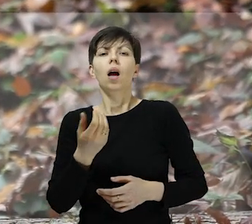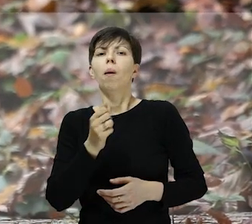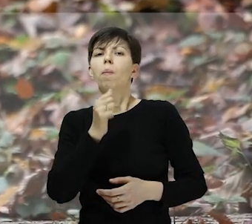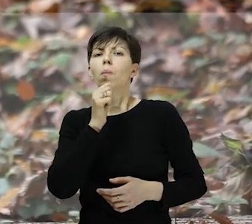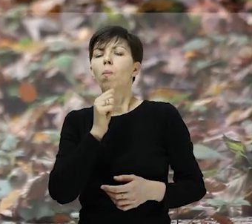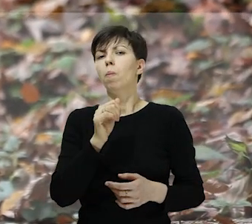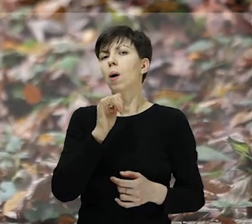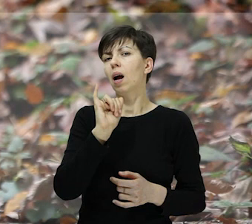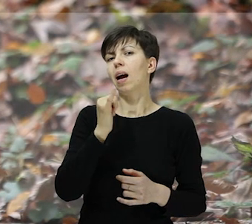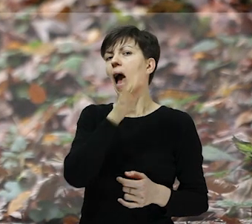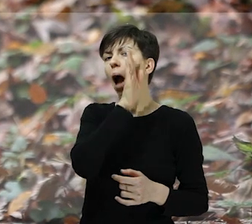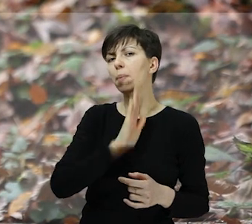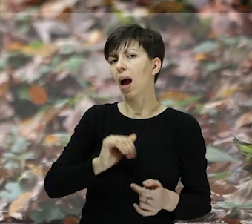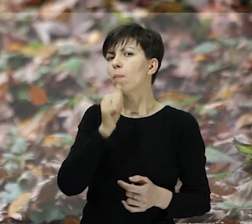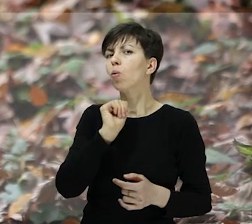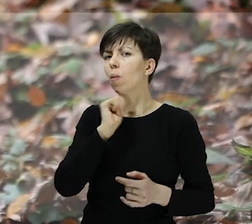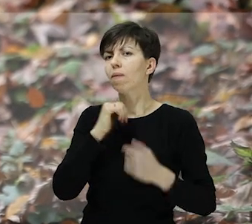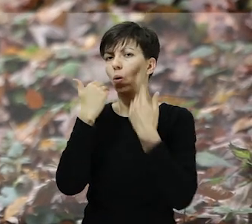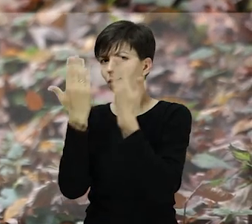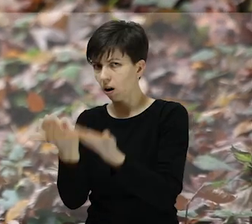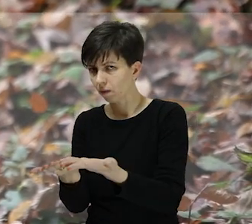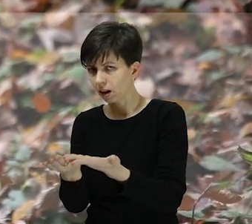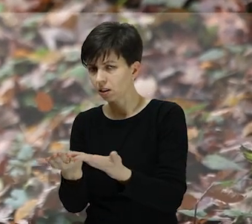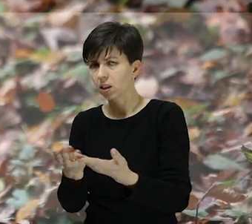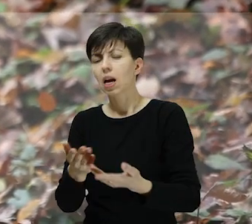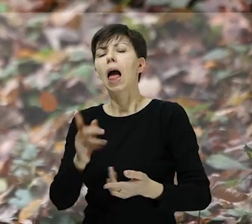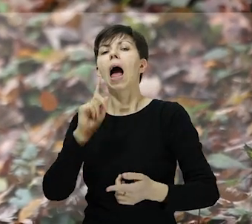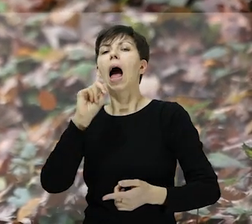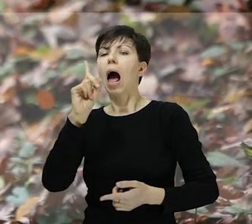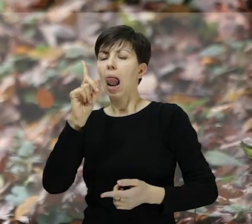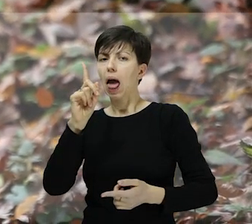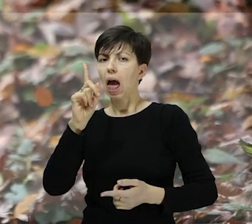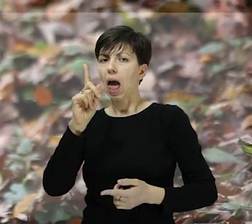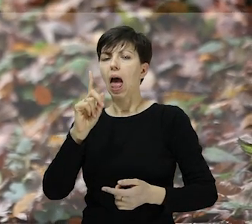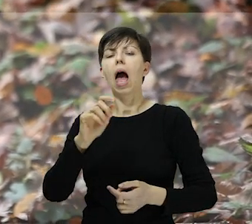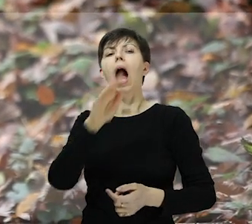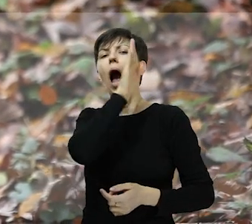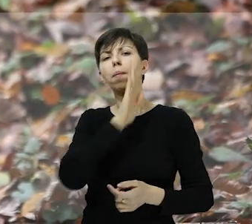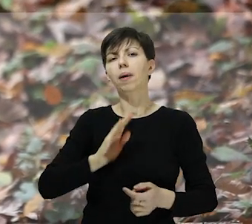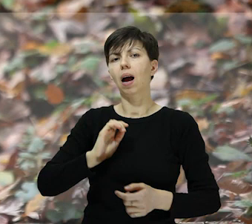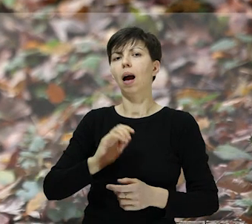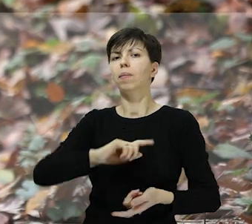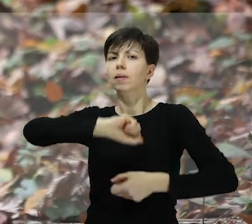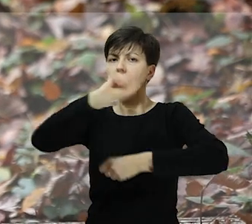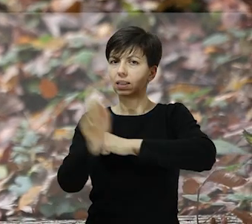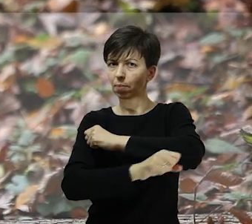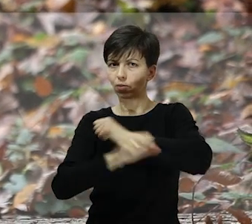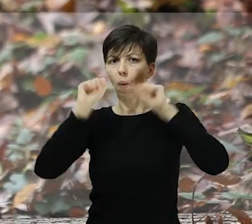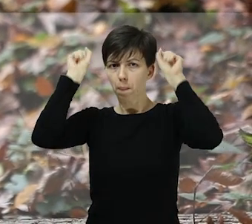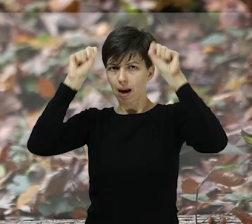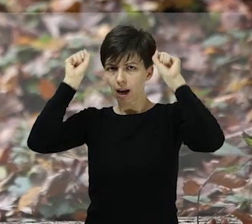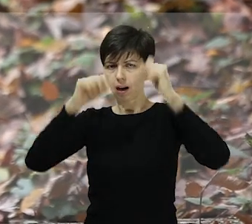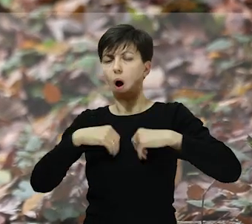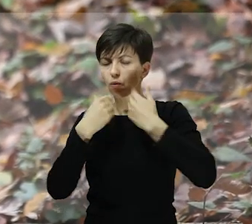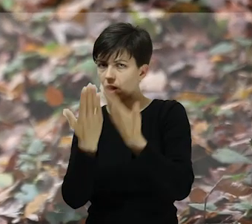po tej próbie złożenia w ofierze Izaaka, kiedy Bóg dał baranka i Abraham złożył w zastępstwie swojego syna